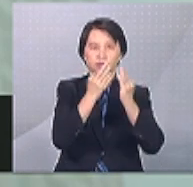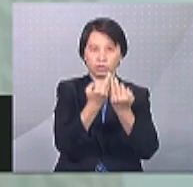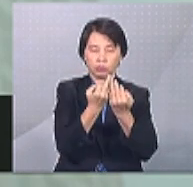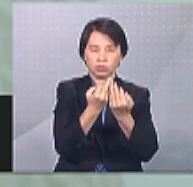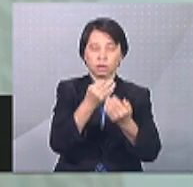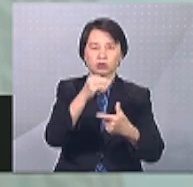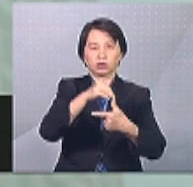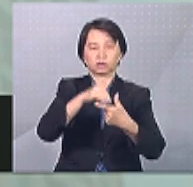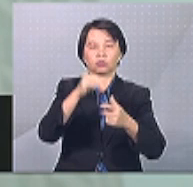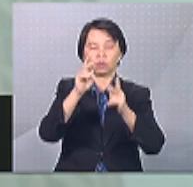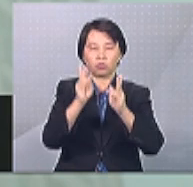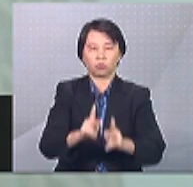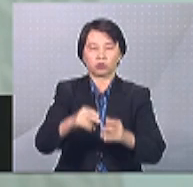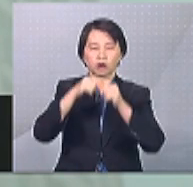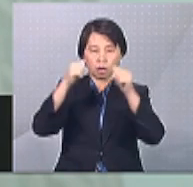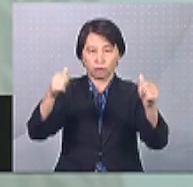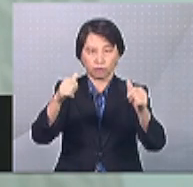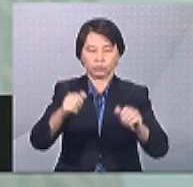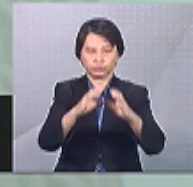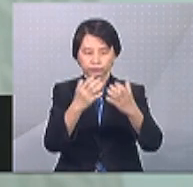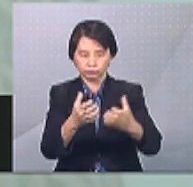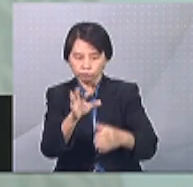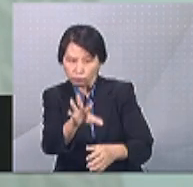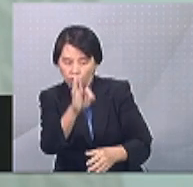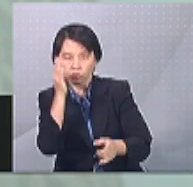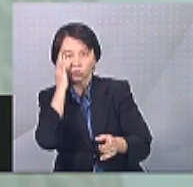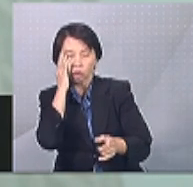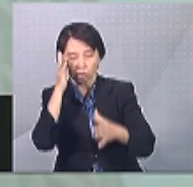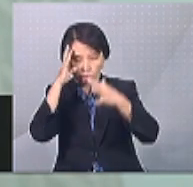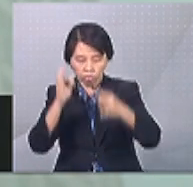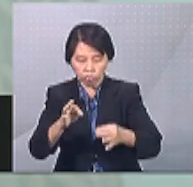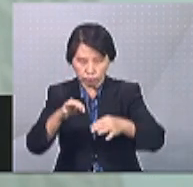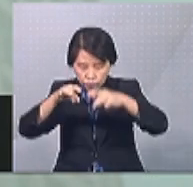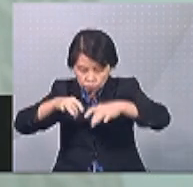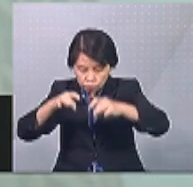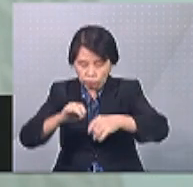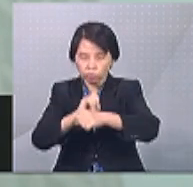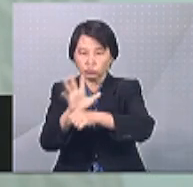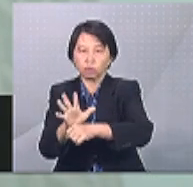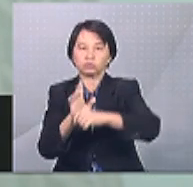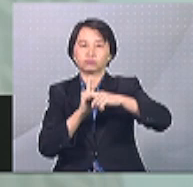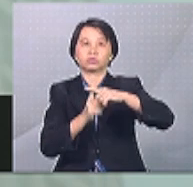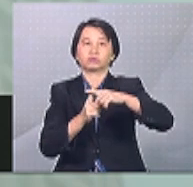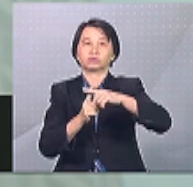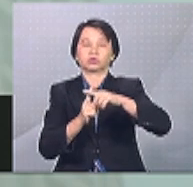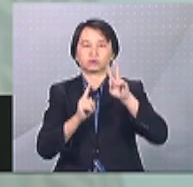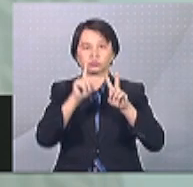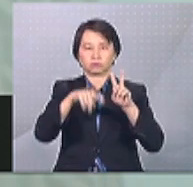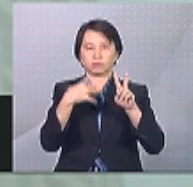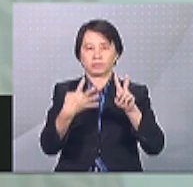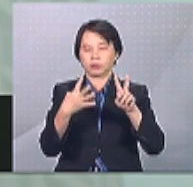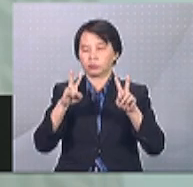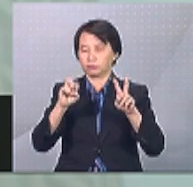orang awam. Kluster ini mula dikesan apabila keputusan ujian COVID-19 adalah positif pada 2